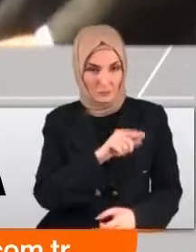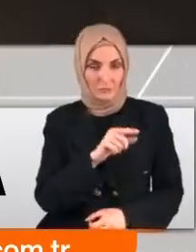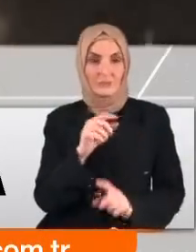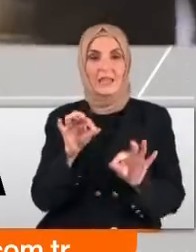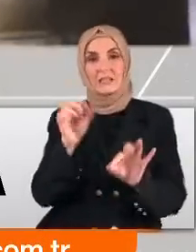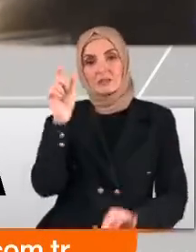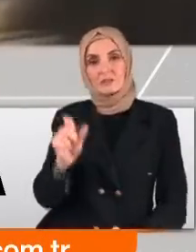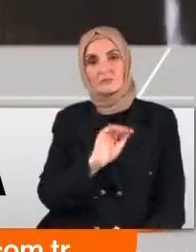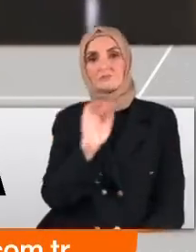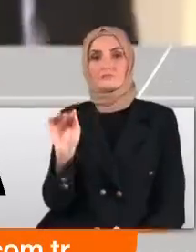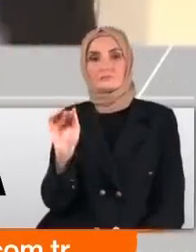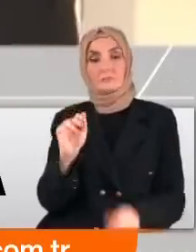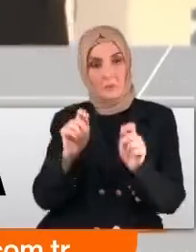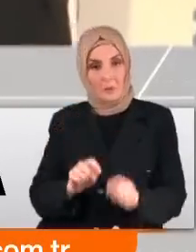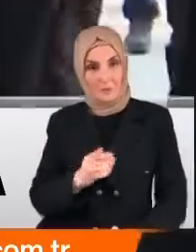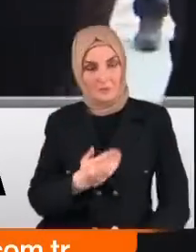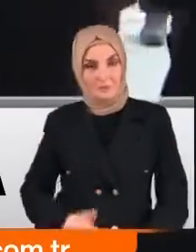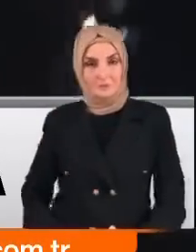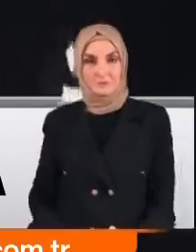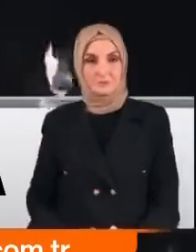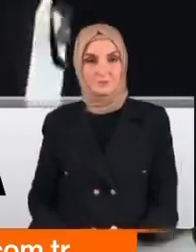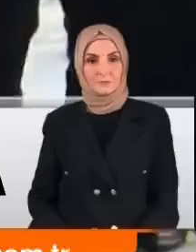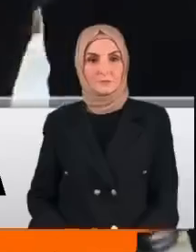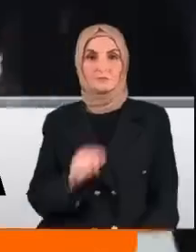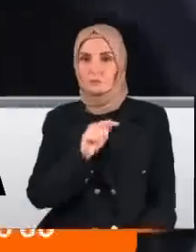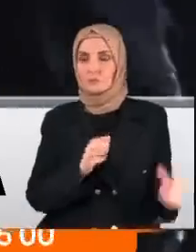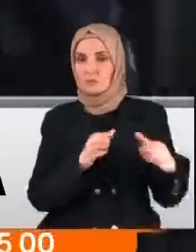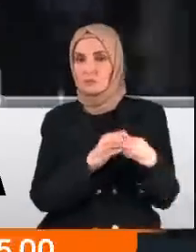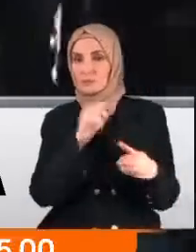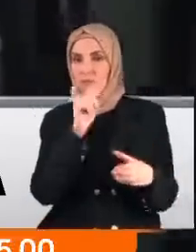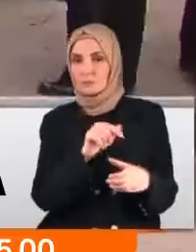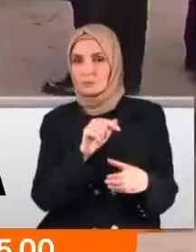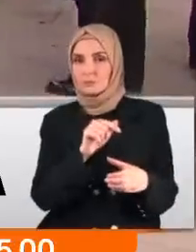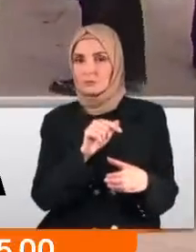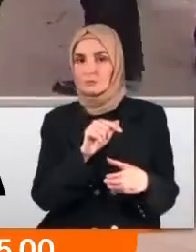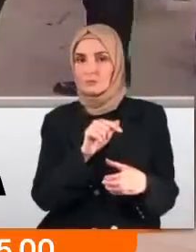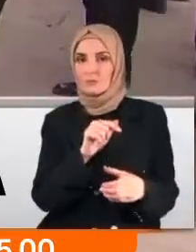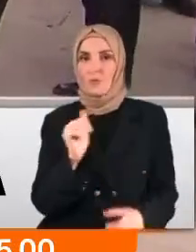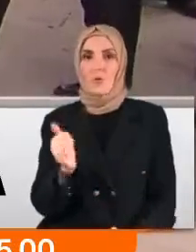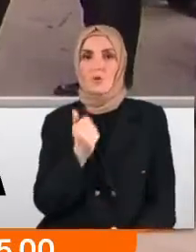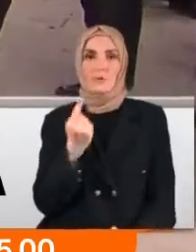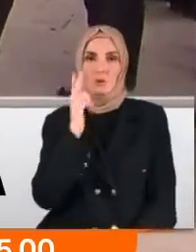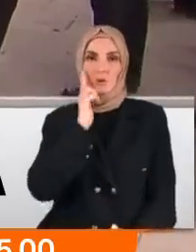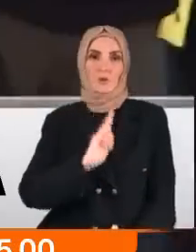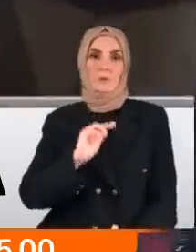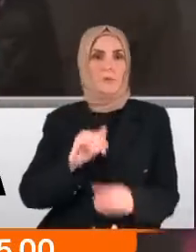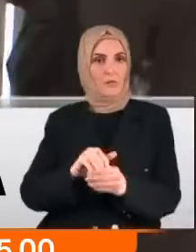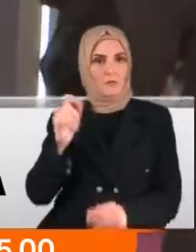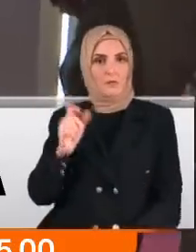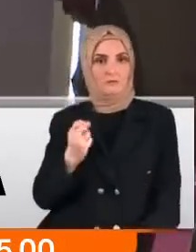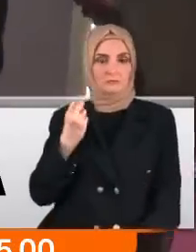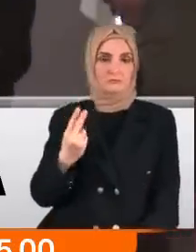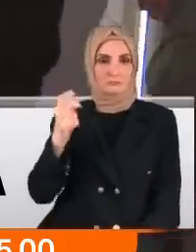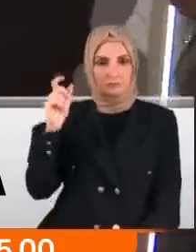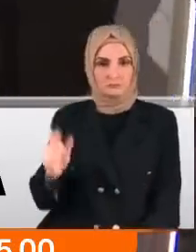bunu? Benim eski arkadaşlarım yayıyor. Gruba aynı zamanda önemli bir iş adamı olan bir milletvekili öncülük ediyor.